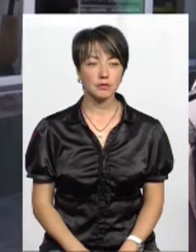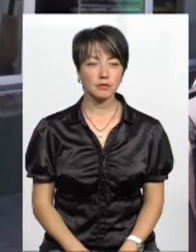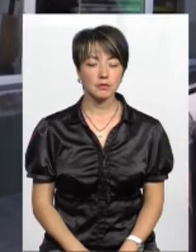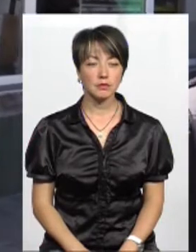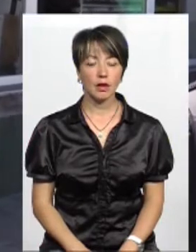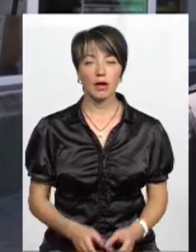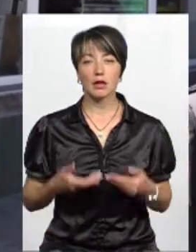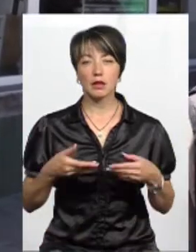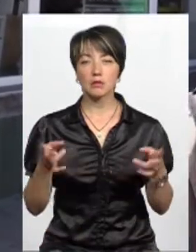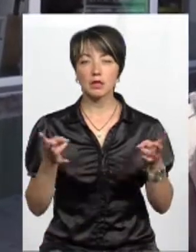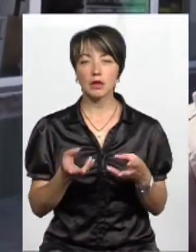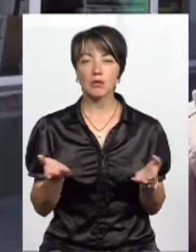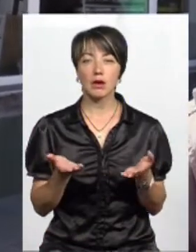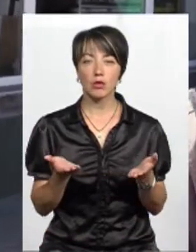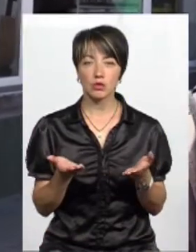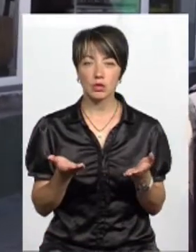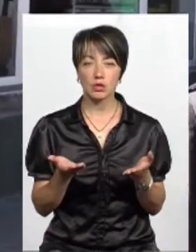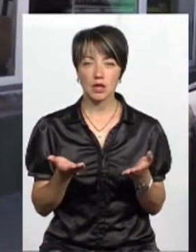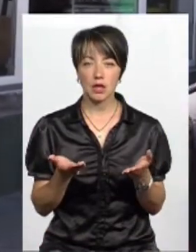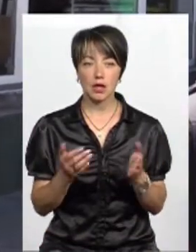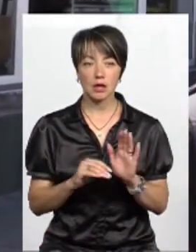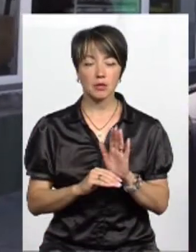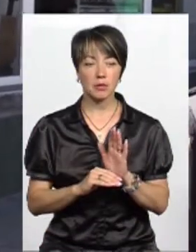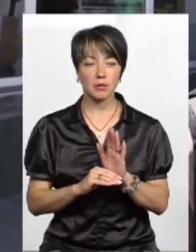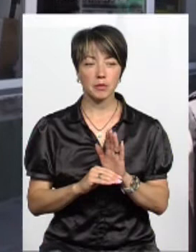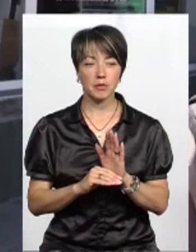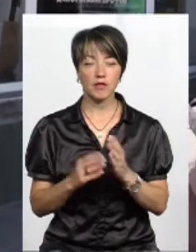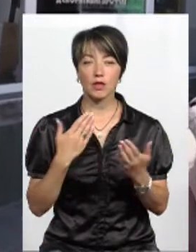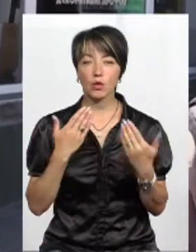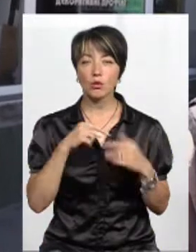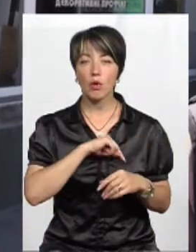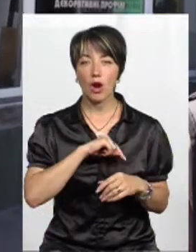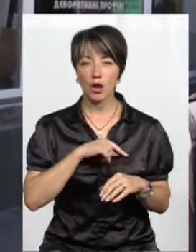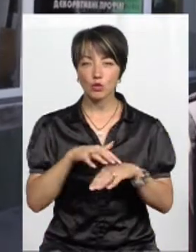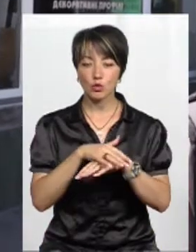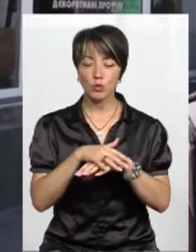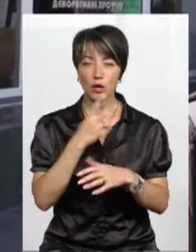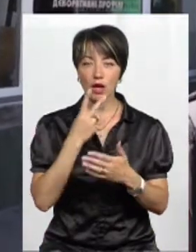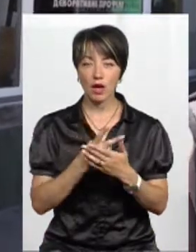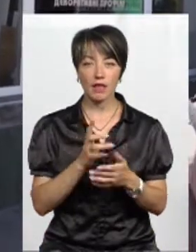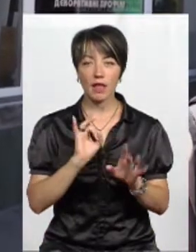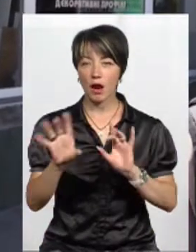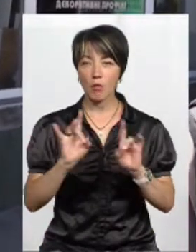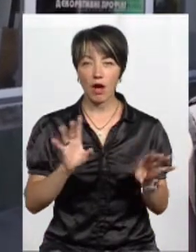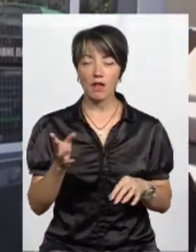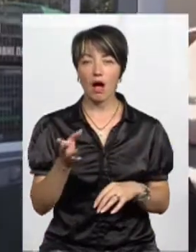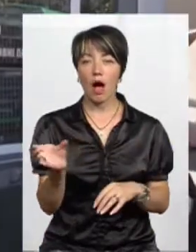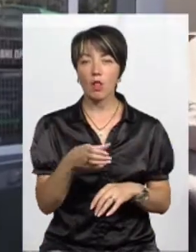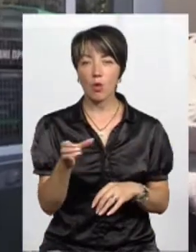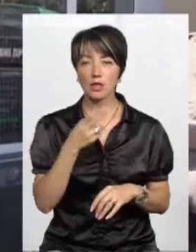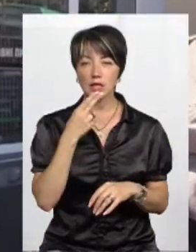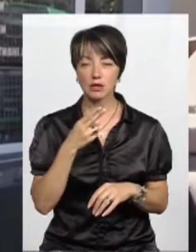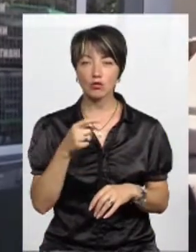Нам треба якось віднестися до моралі, як до суспільного явища, і якось не рекламувати алкоголі, цигарки,